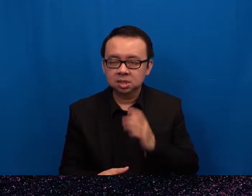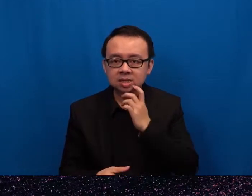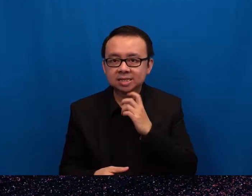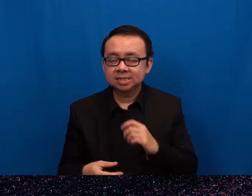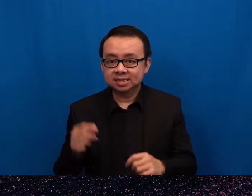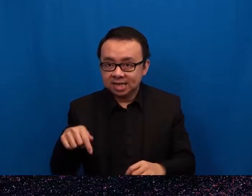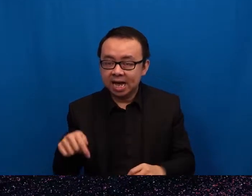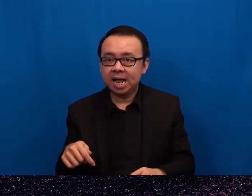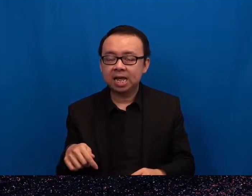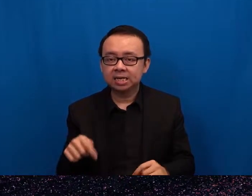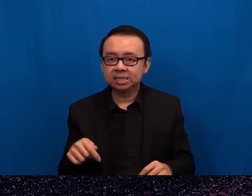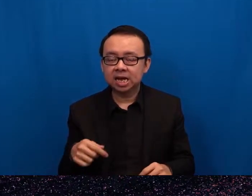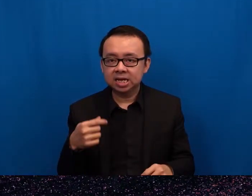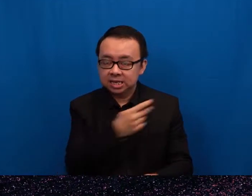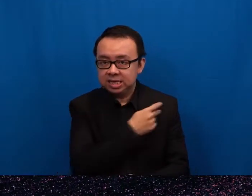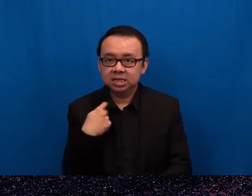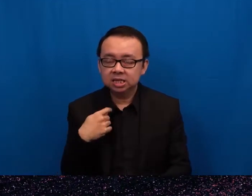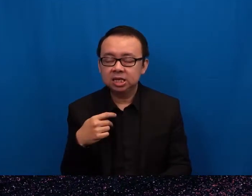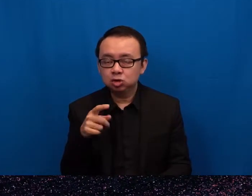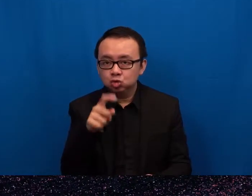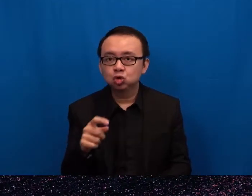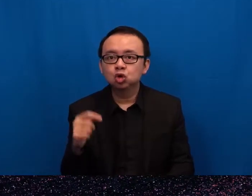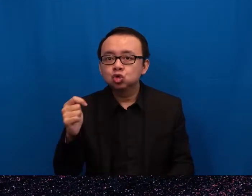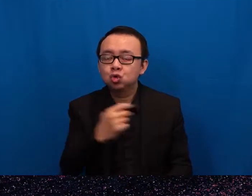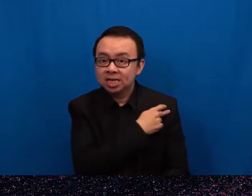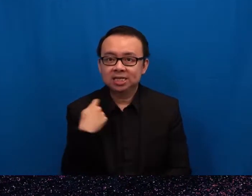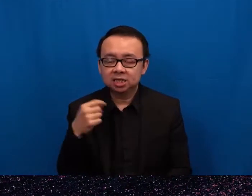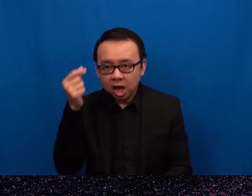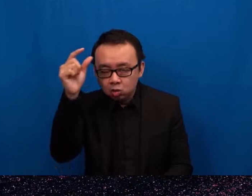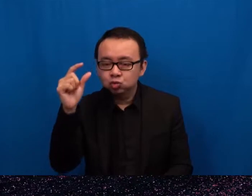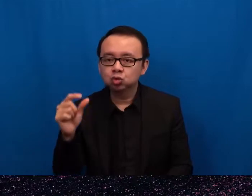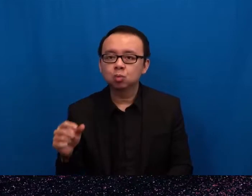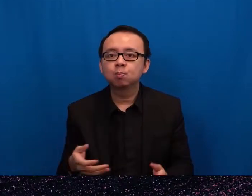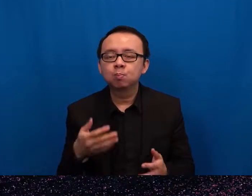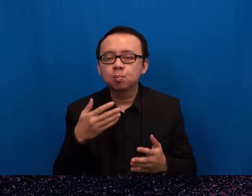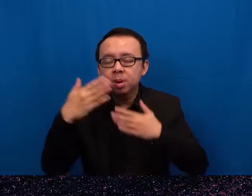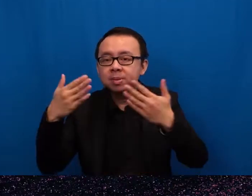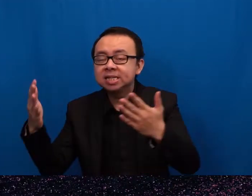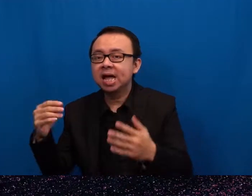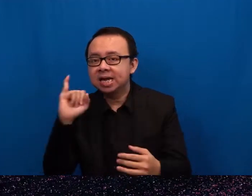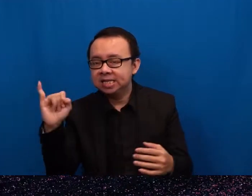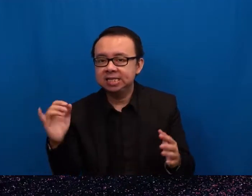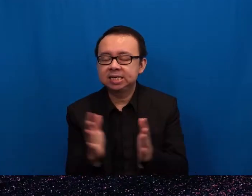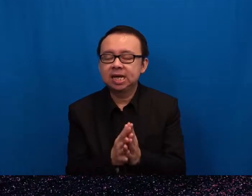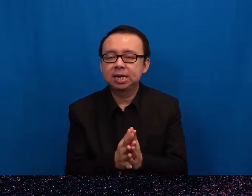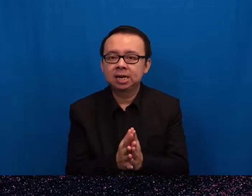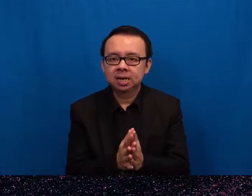not mine. It's my job to take care of you. It's your job to reach out and take care